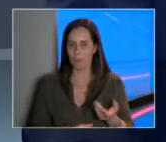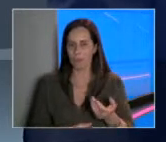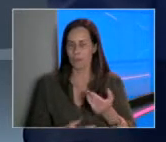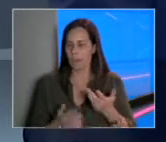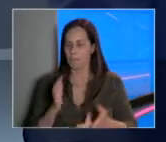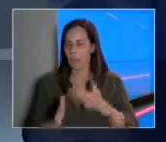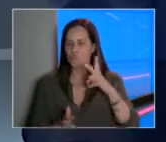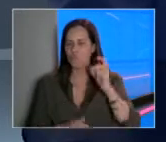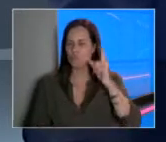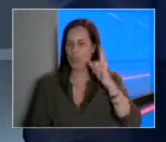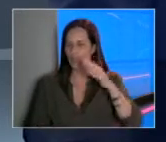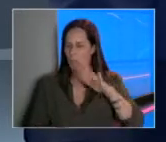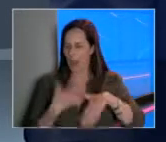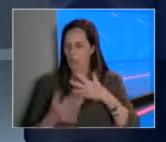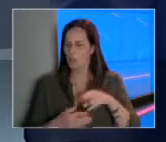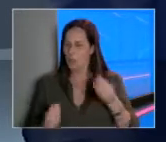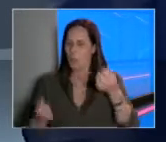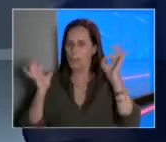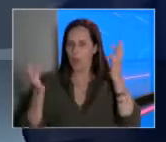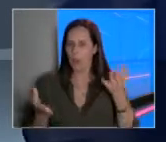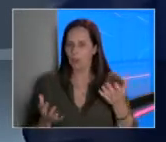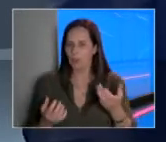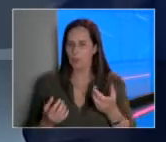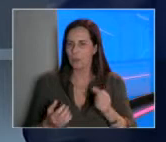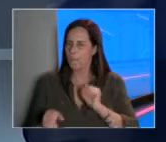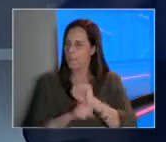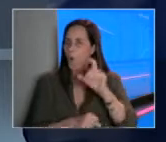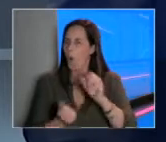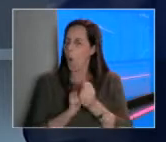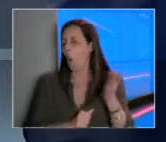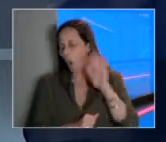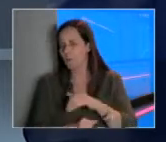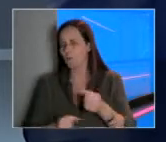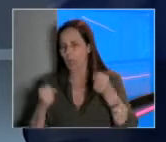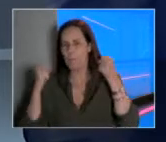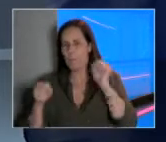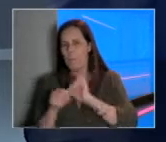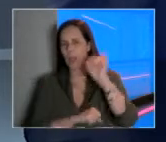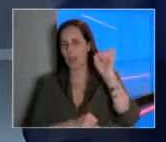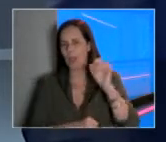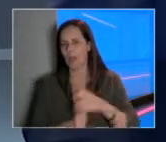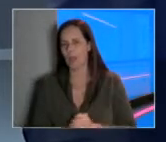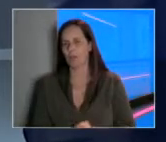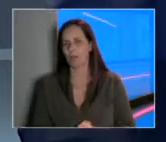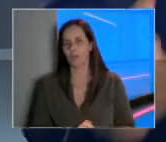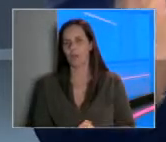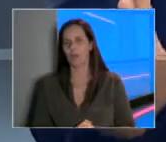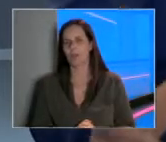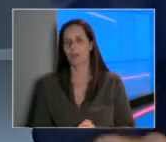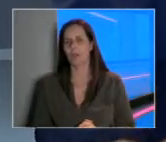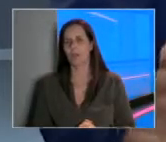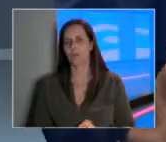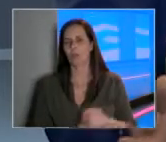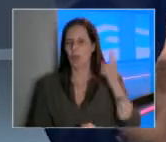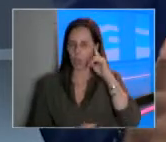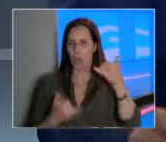כל 30 שנה? יש כאן איזושהי ייחודיות במחאה הזאת, או שזה עוד מה שנקרא מחאת רודניקין כזאת? זהו, אז שלא